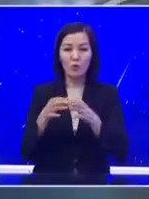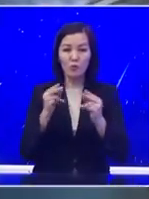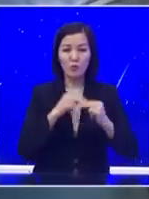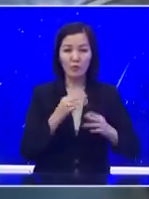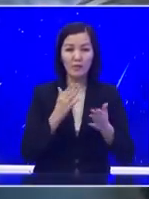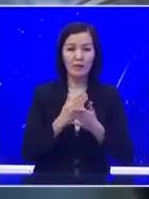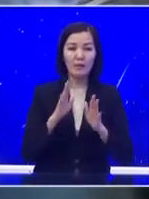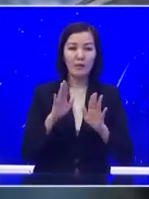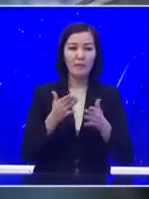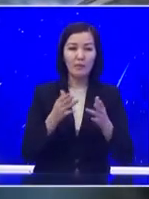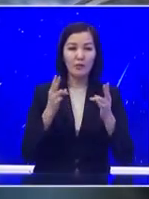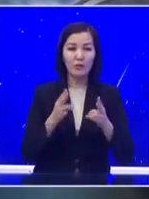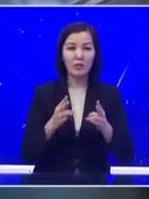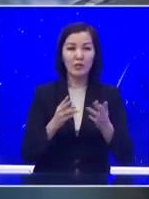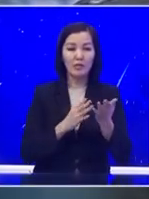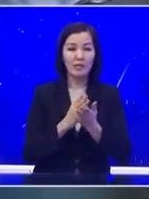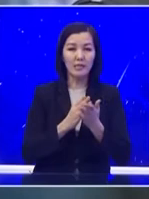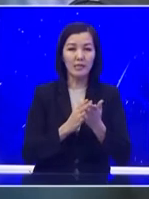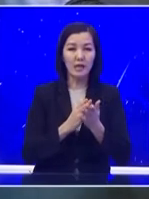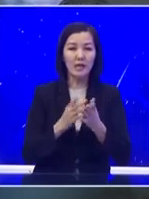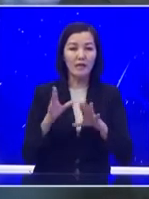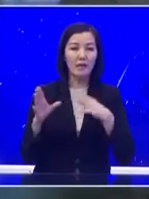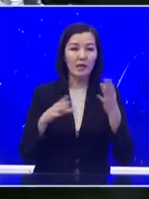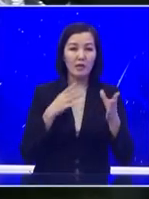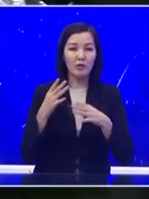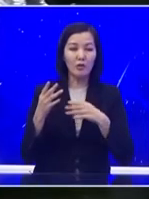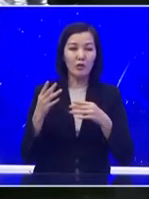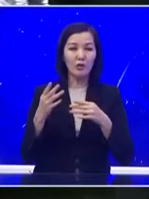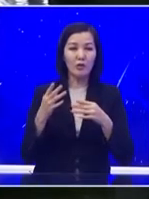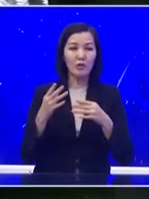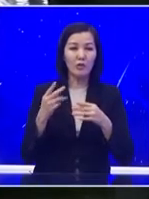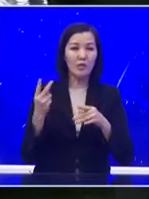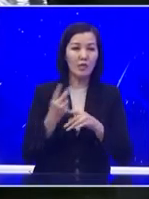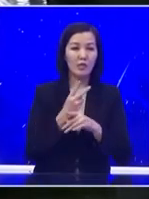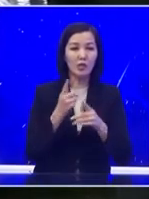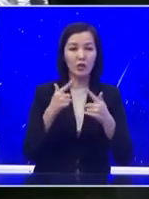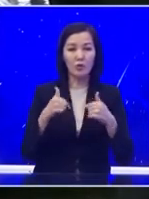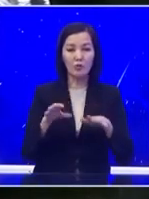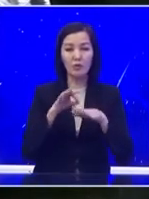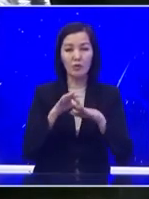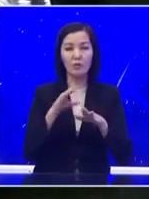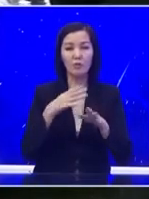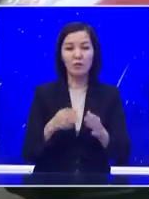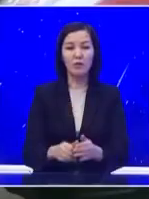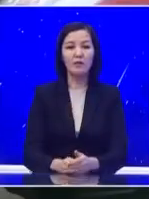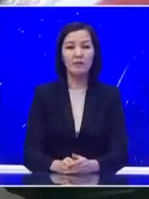Биылғы жылы төтенше жағдайлар қызметкерлері арасында дайындық жұмысы 2 рет ұйымдастырылып отыр.